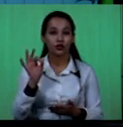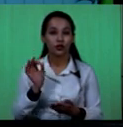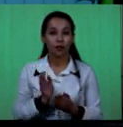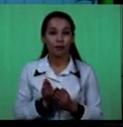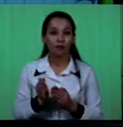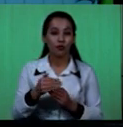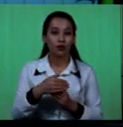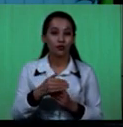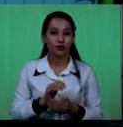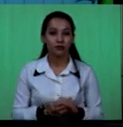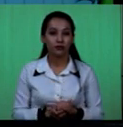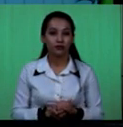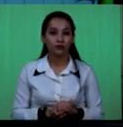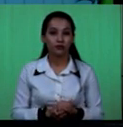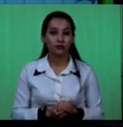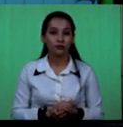buramiz.